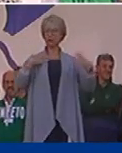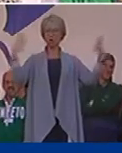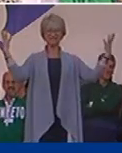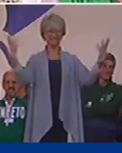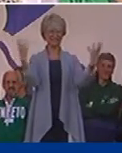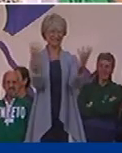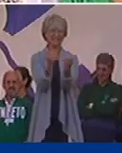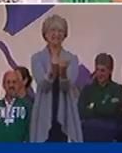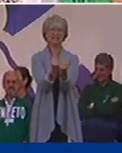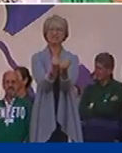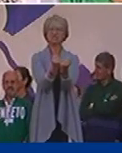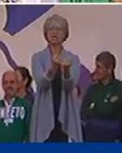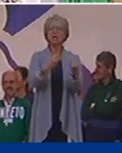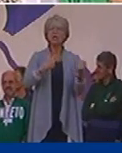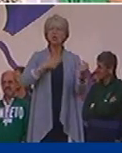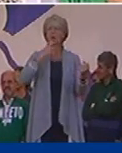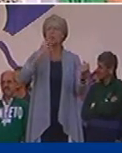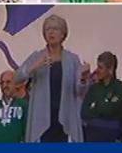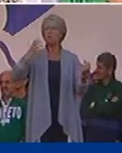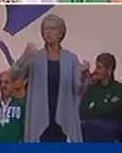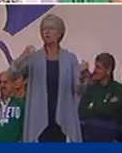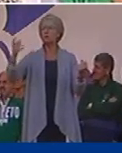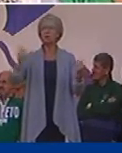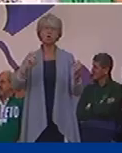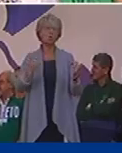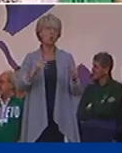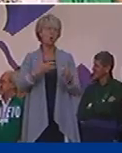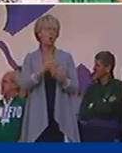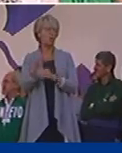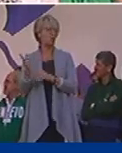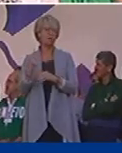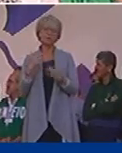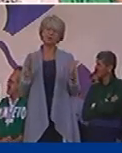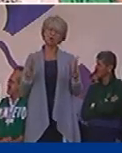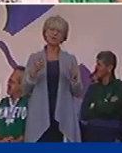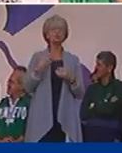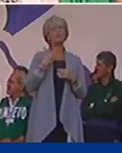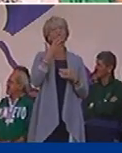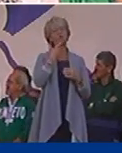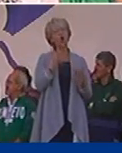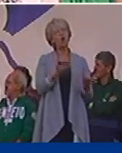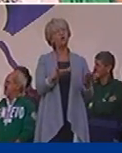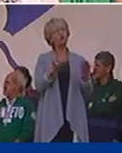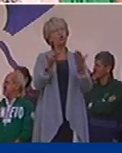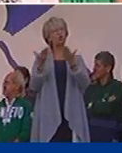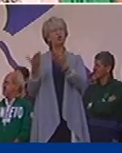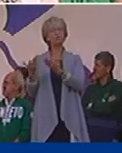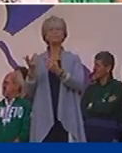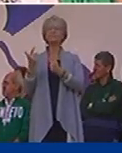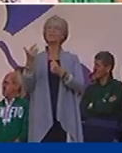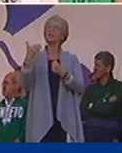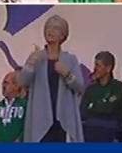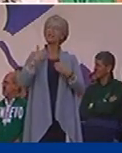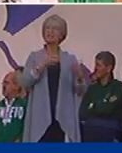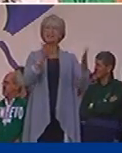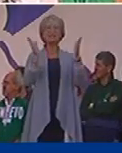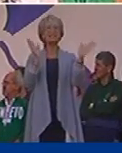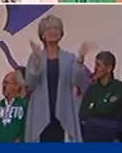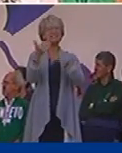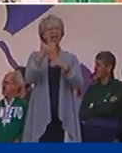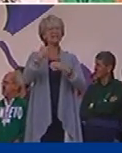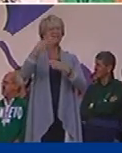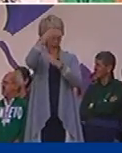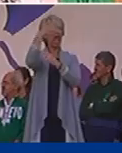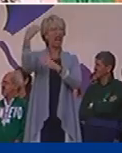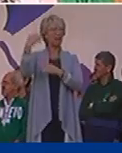non ve la voglio fare troppo lunga, però vi voglio portare nella stanza d'albergo dove ho dormito stanotte